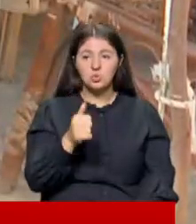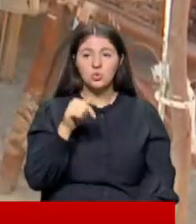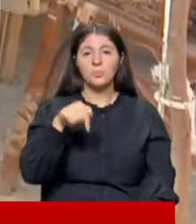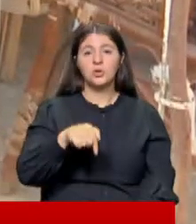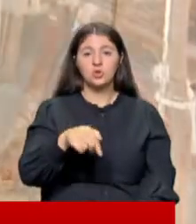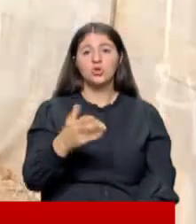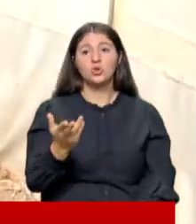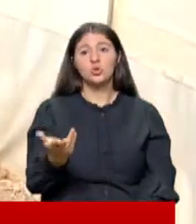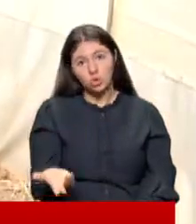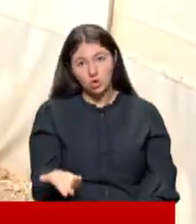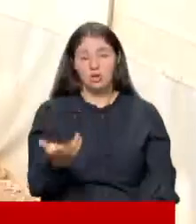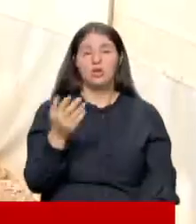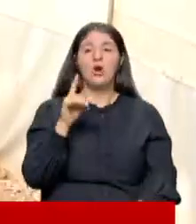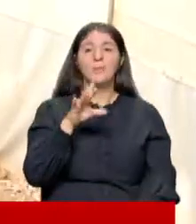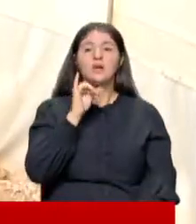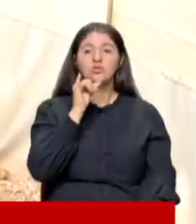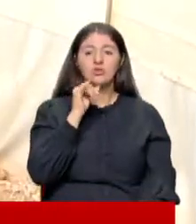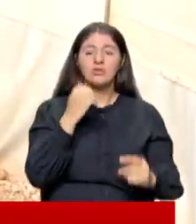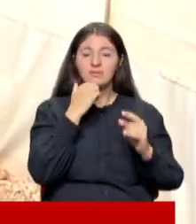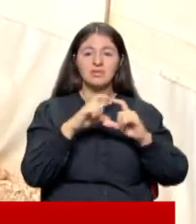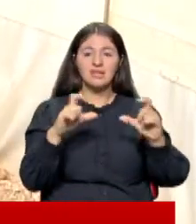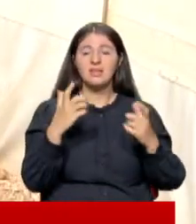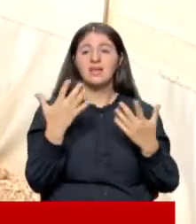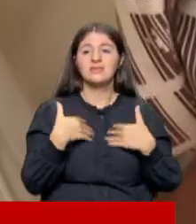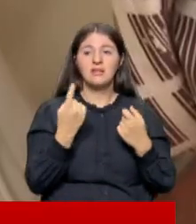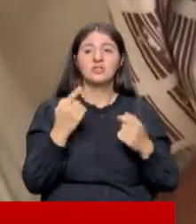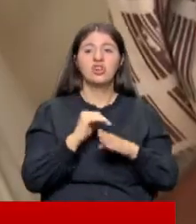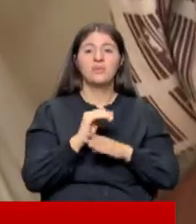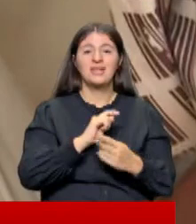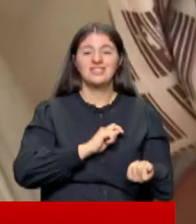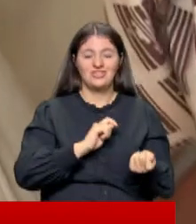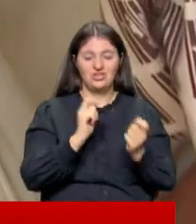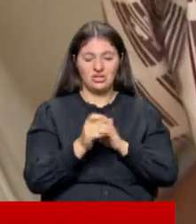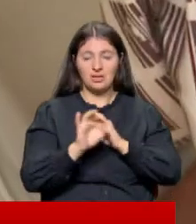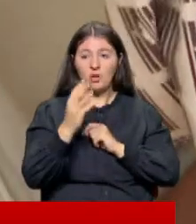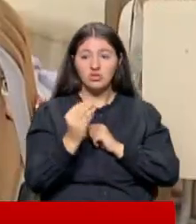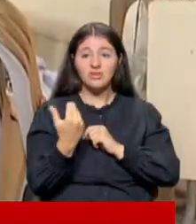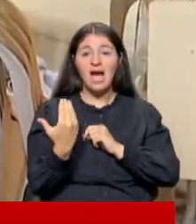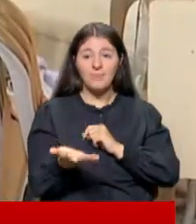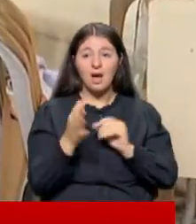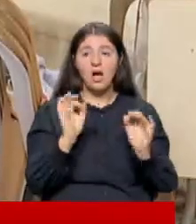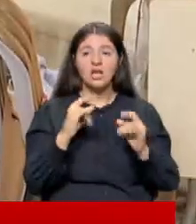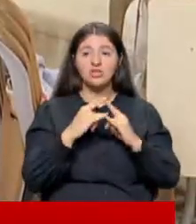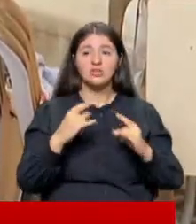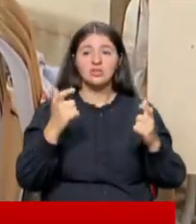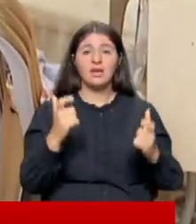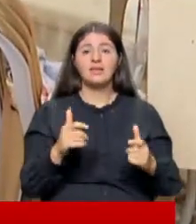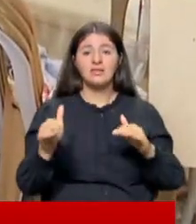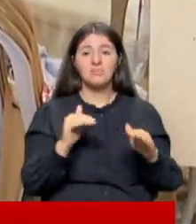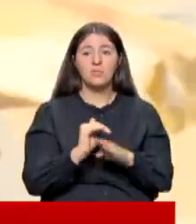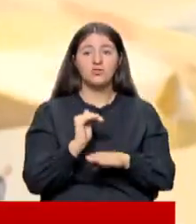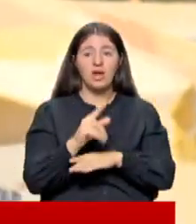Bugündü 15 Ağustos'ta konteyner kentlerde daha sağlıklı bir yaşama geçiş tamamlanacaktı ama hala çadır kentlerde